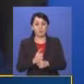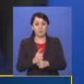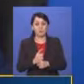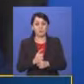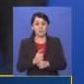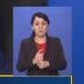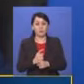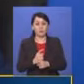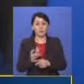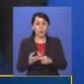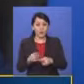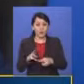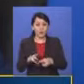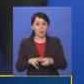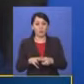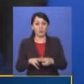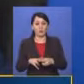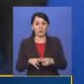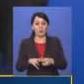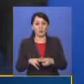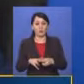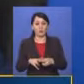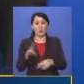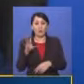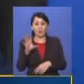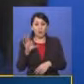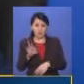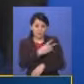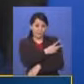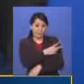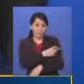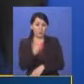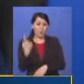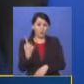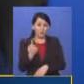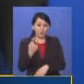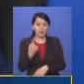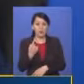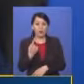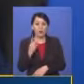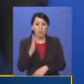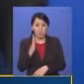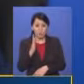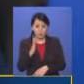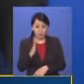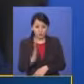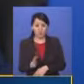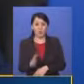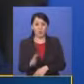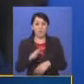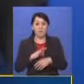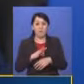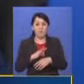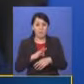запретом, поэтому. Но между тем в дежурных классах, в дежурных группах не будут